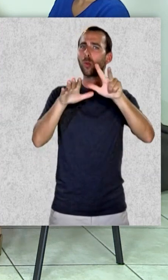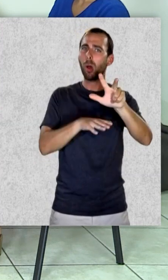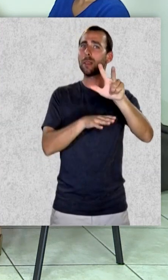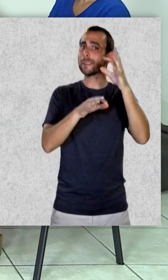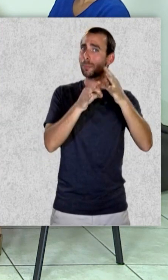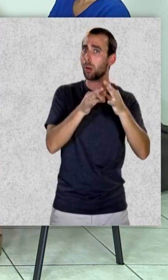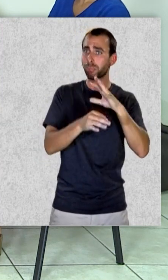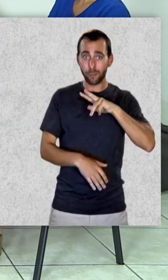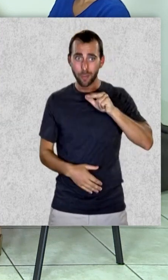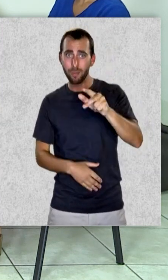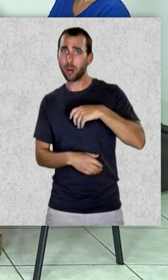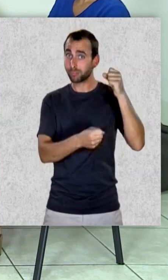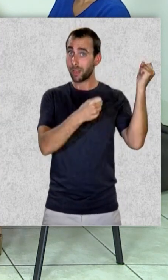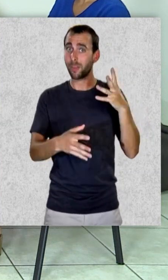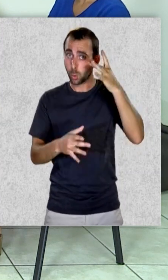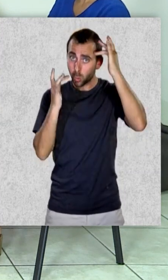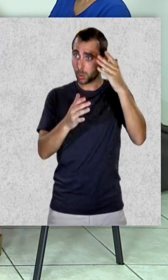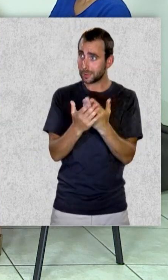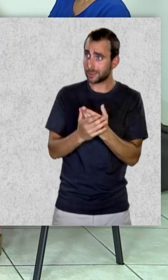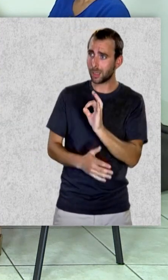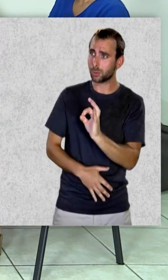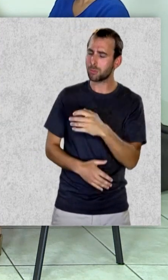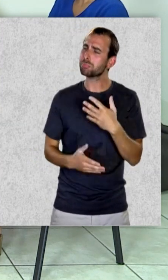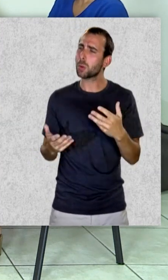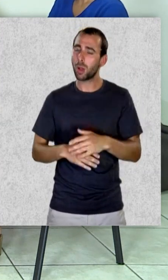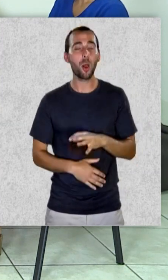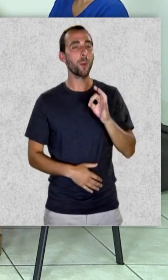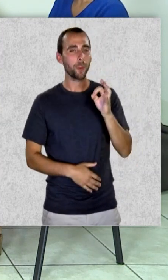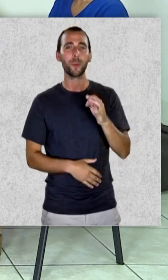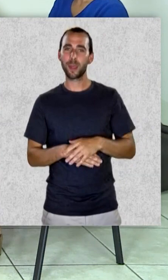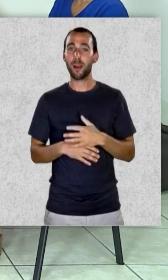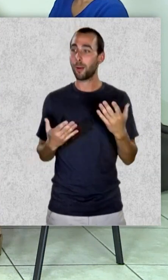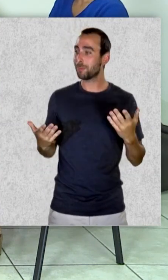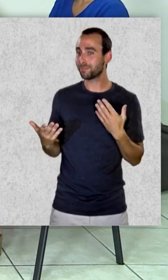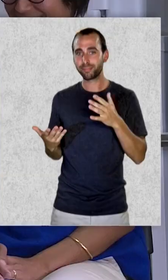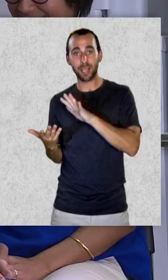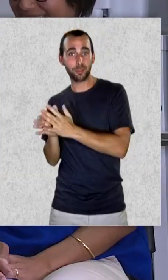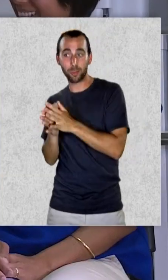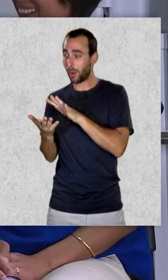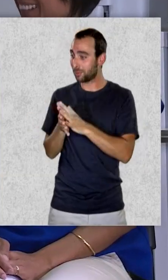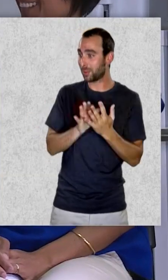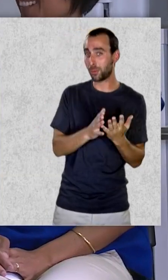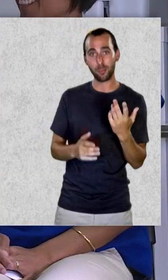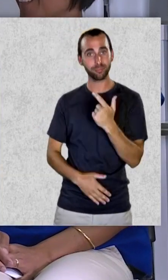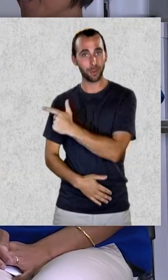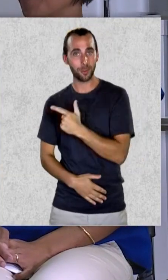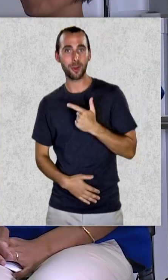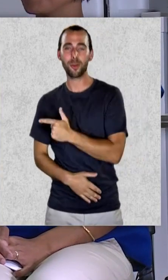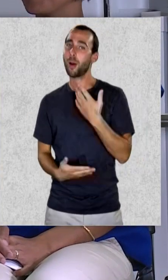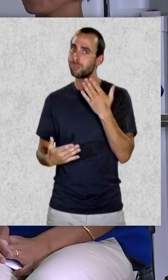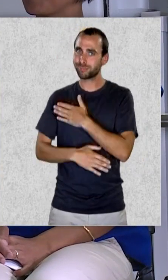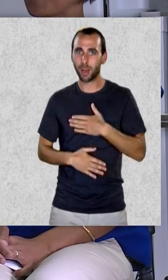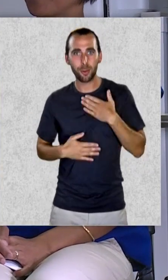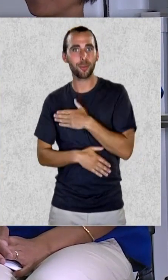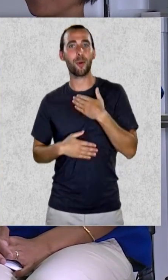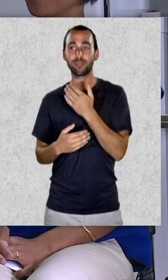cette occasion. Laquelle? Oui. Qu'on est heureux, que nos deux associations sont heureuses de mettre